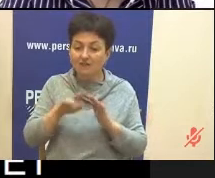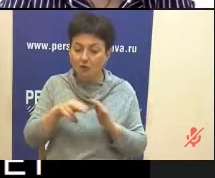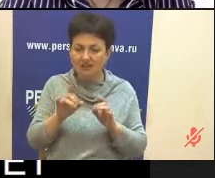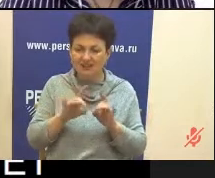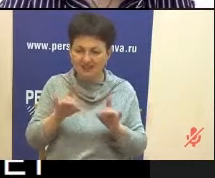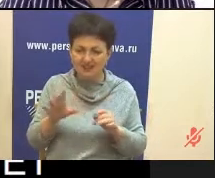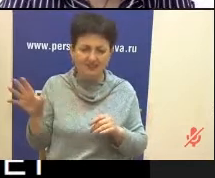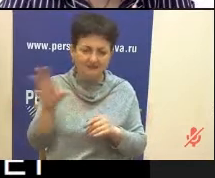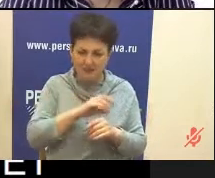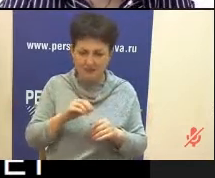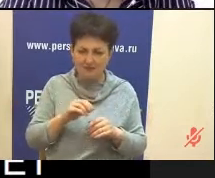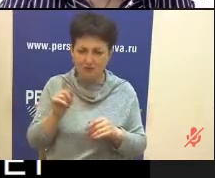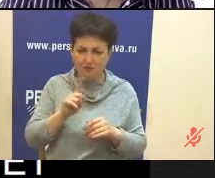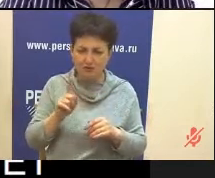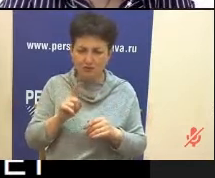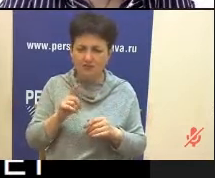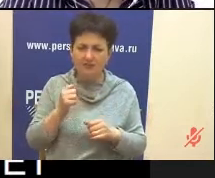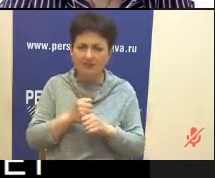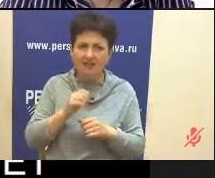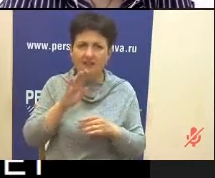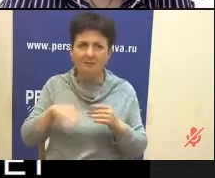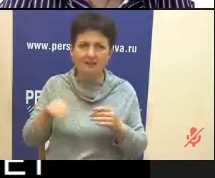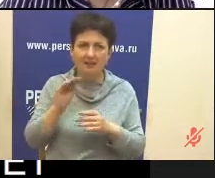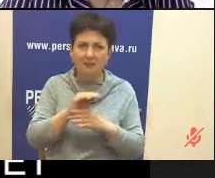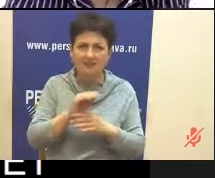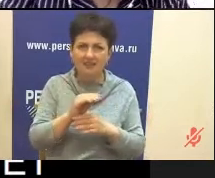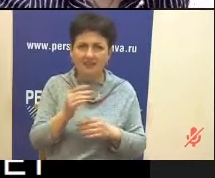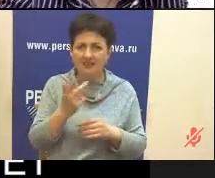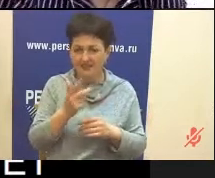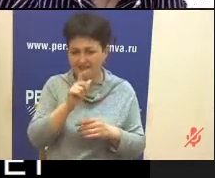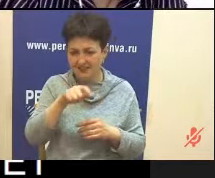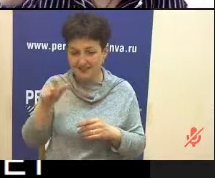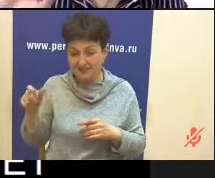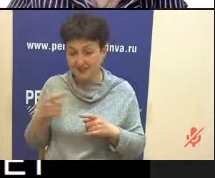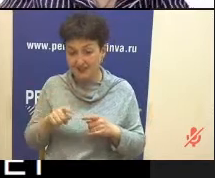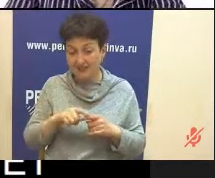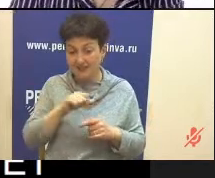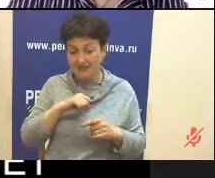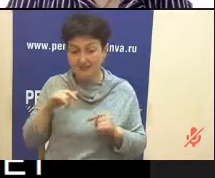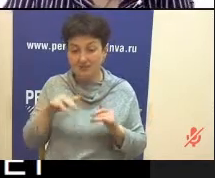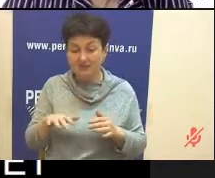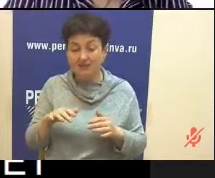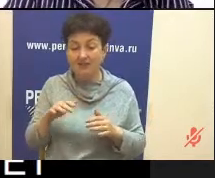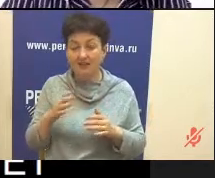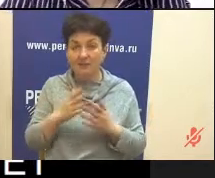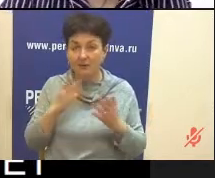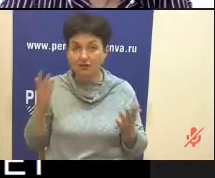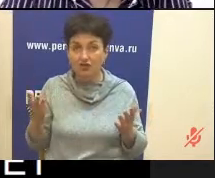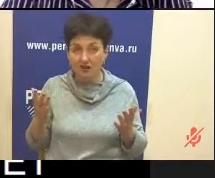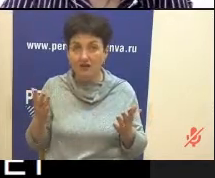вашего фонда – рассказывать абсолютно обо всем, что происходит, делать это без обвинения третьих лиц, что на самом деле большая...